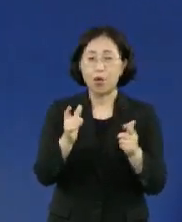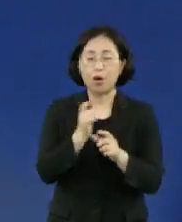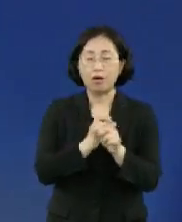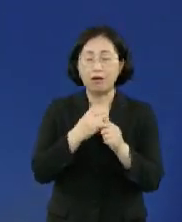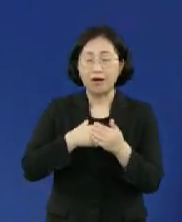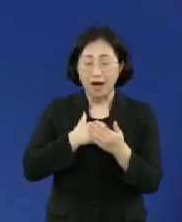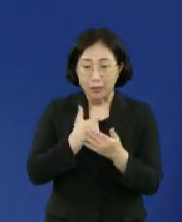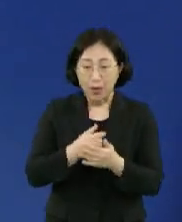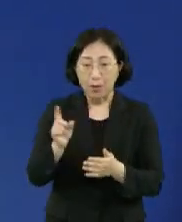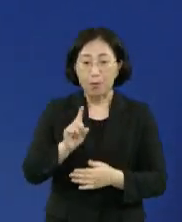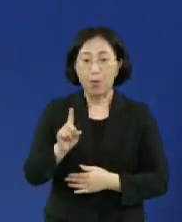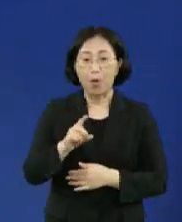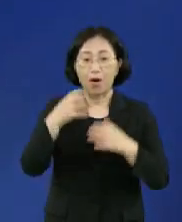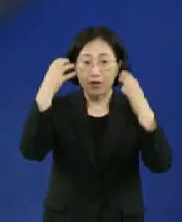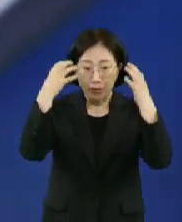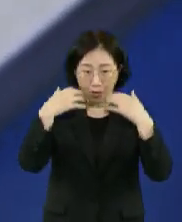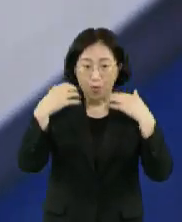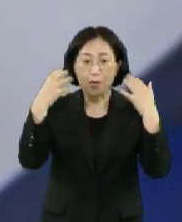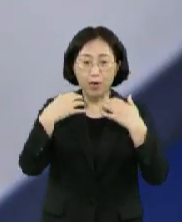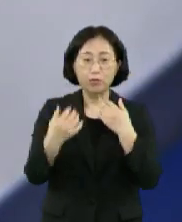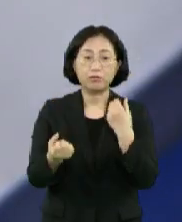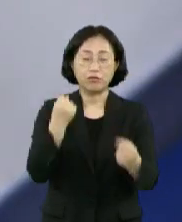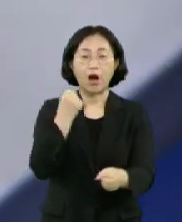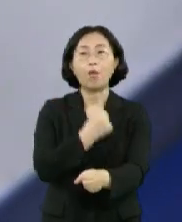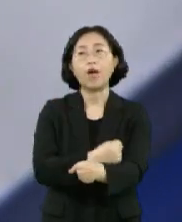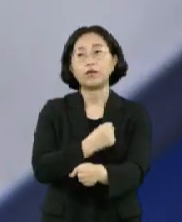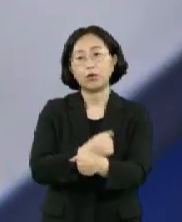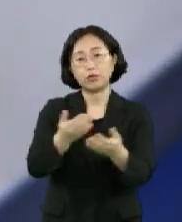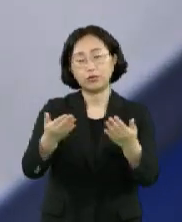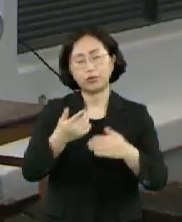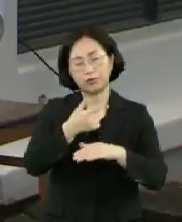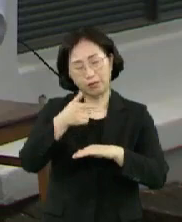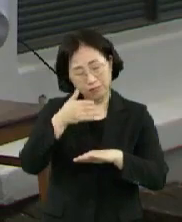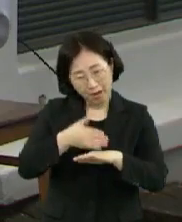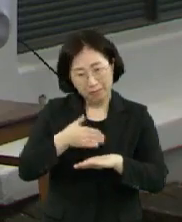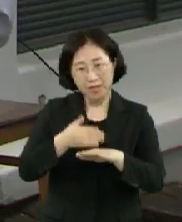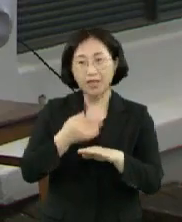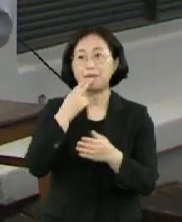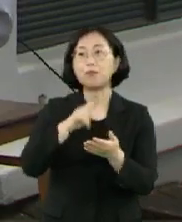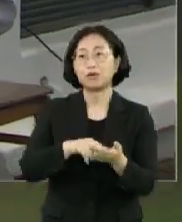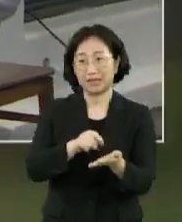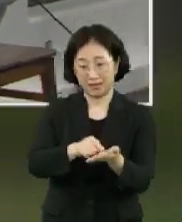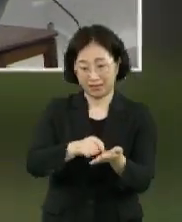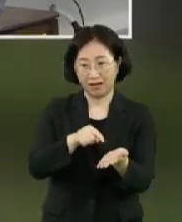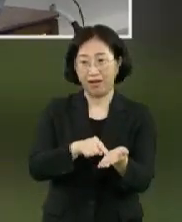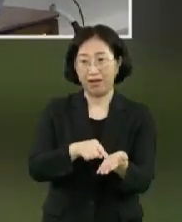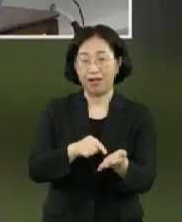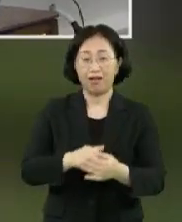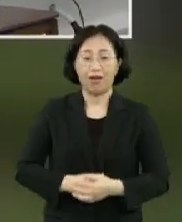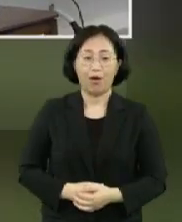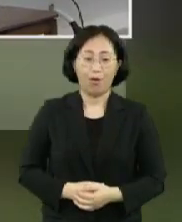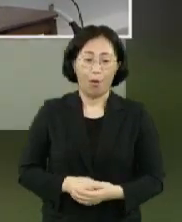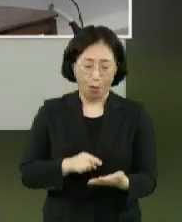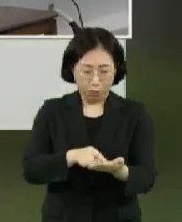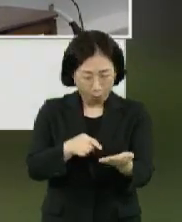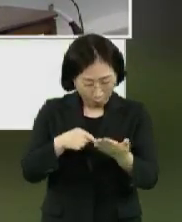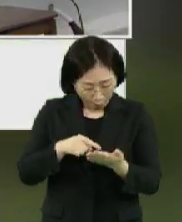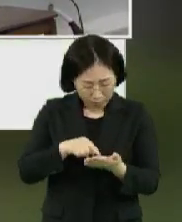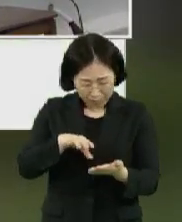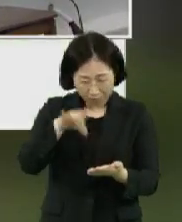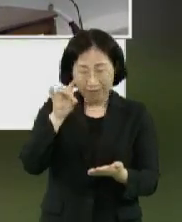건 무더위 속에서도 애써주셔서 고맙다는 감사의 글이었습니다. 이런 걸 처음